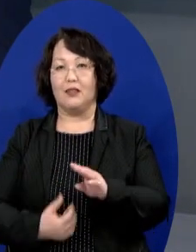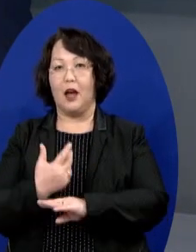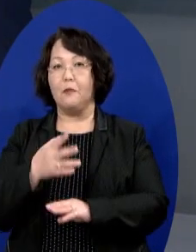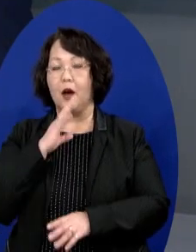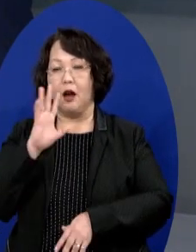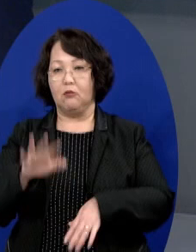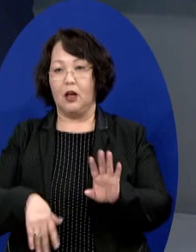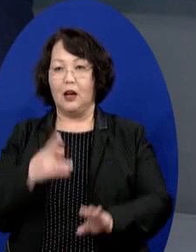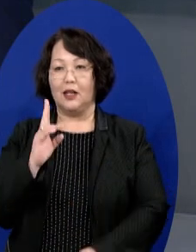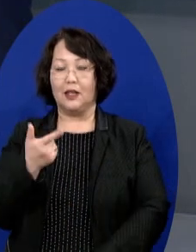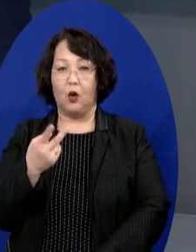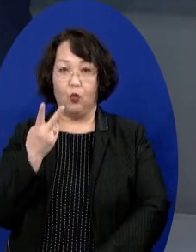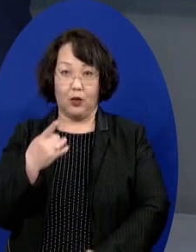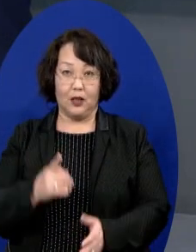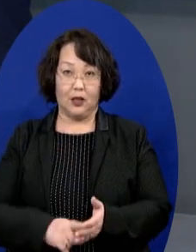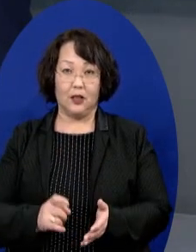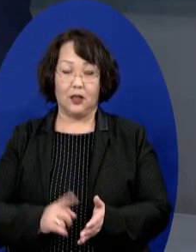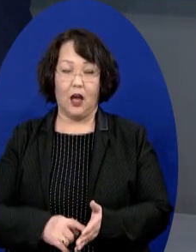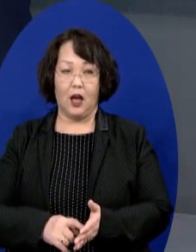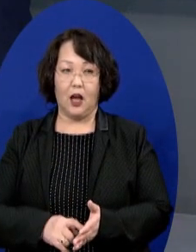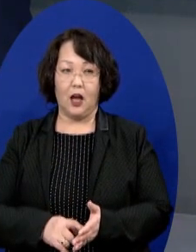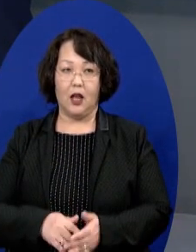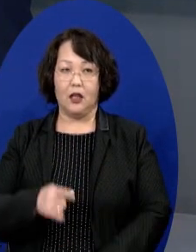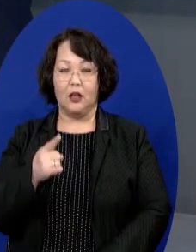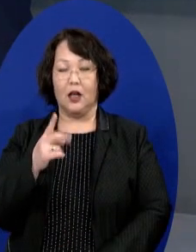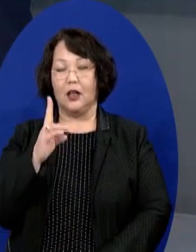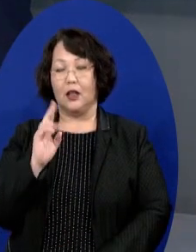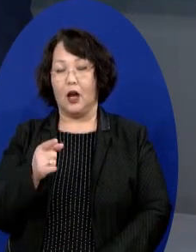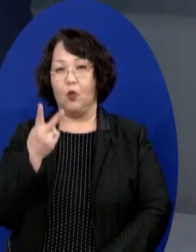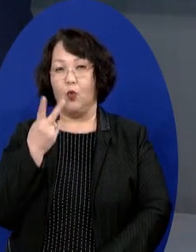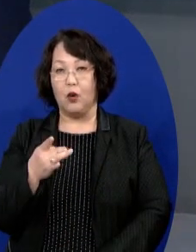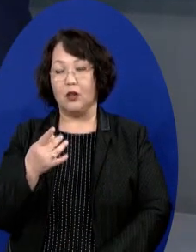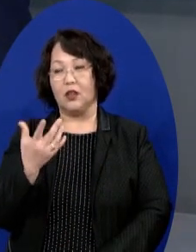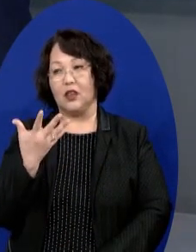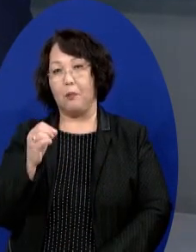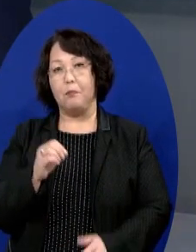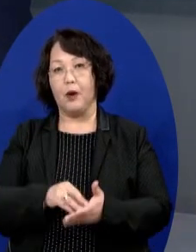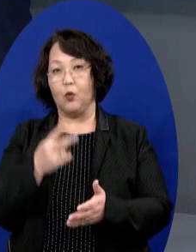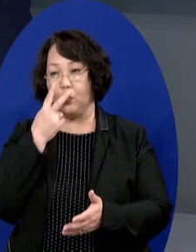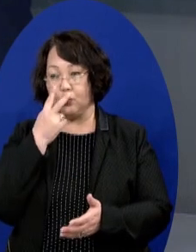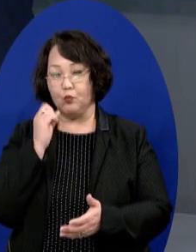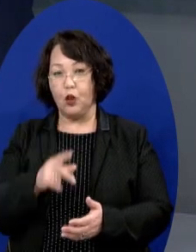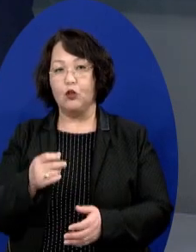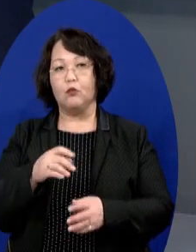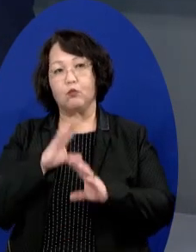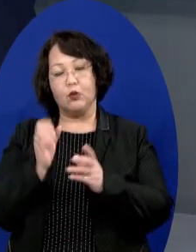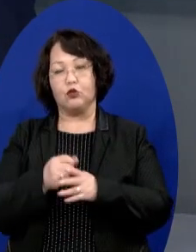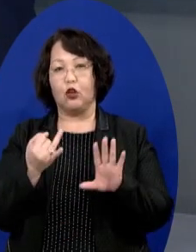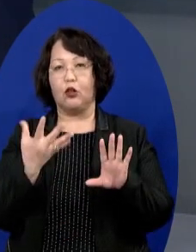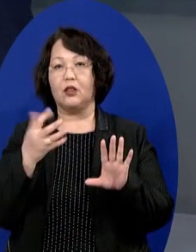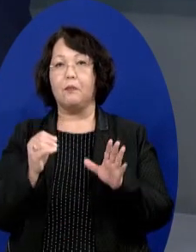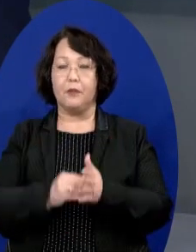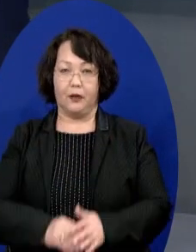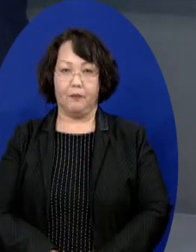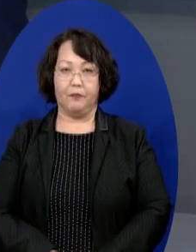үр хэрэгтэй болдог. За 1 килограмм үрийг одоо 50,000 гараа гэж бодох юм бол 750,000 төгрөг болж байгаа жишээтэй. Гэтэл одоо